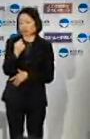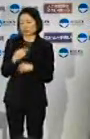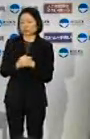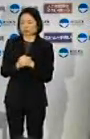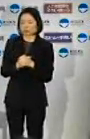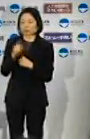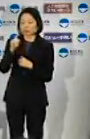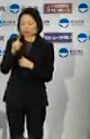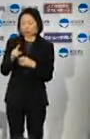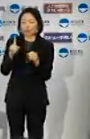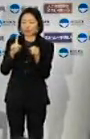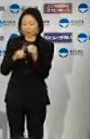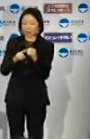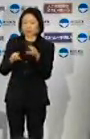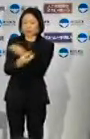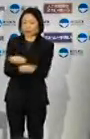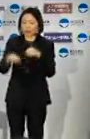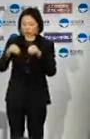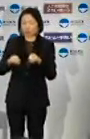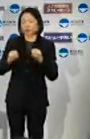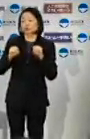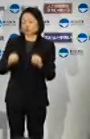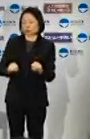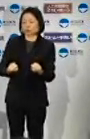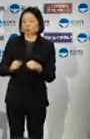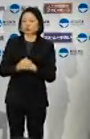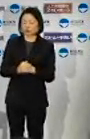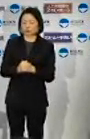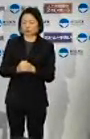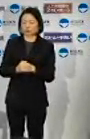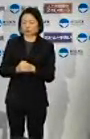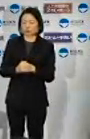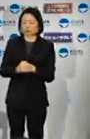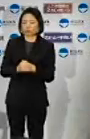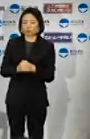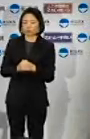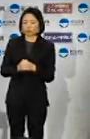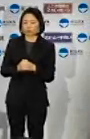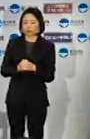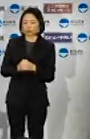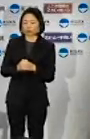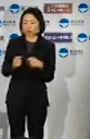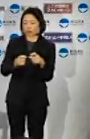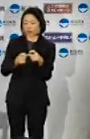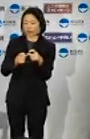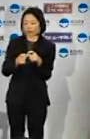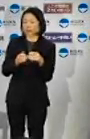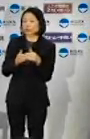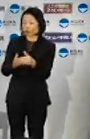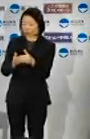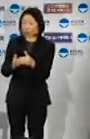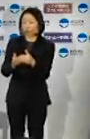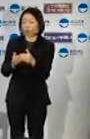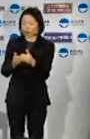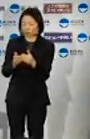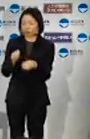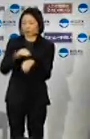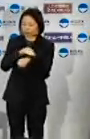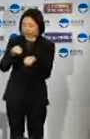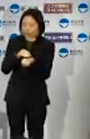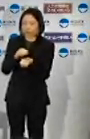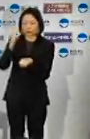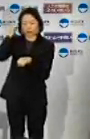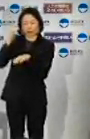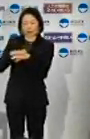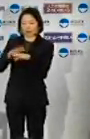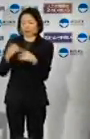協定を結びますというところで、全くこの佐渡航路の重要性には変わりませんし、そこ